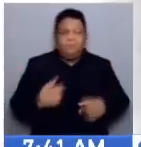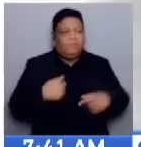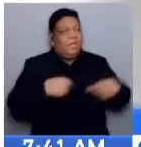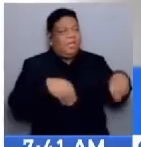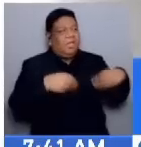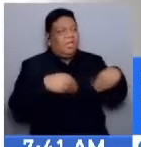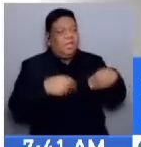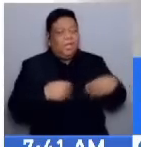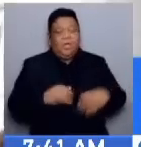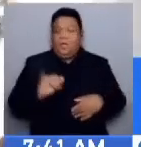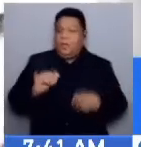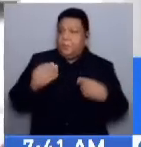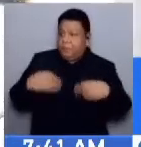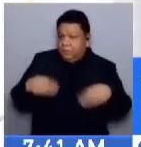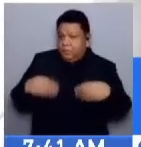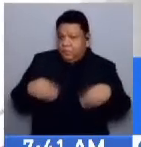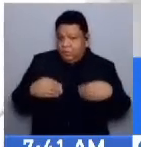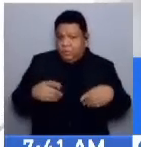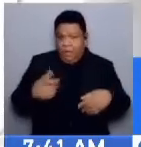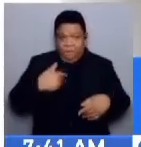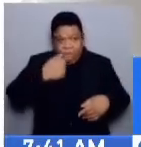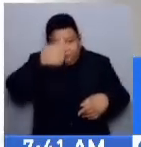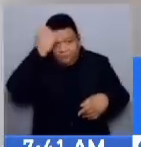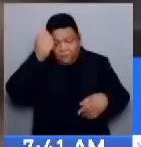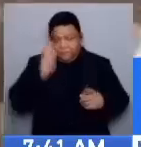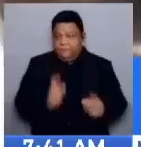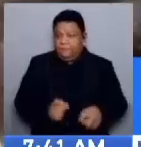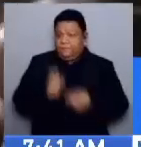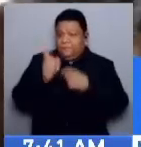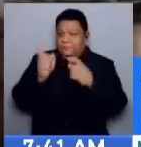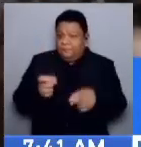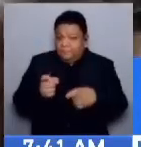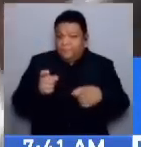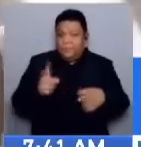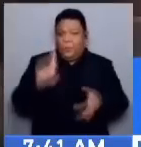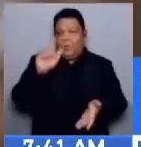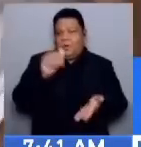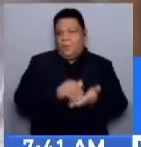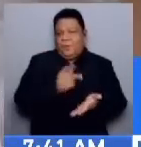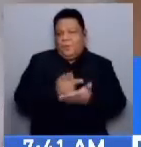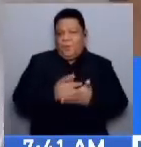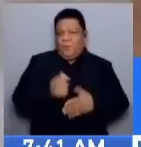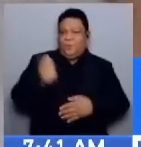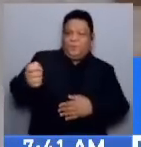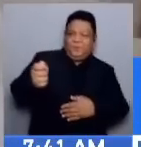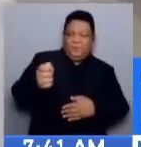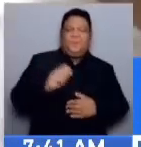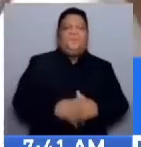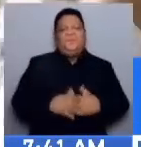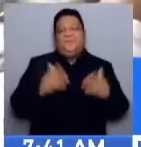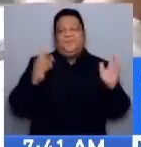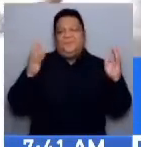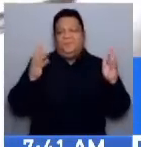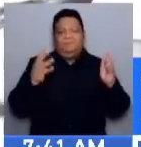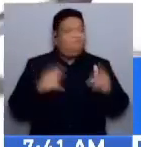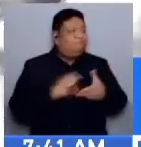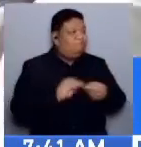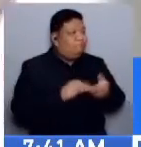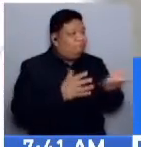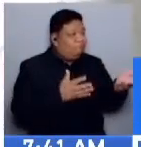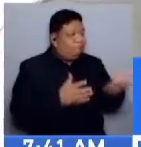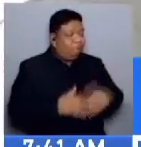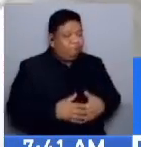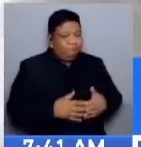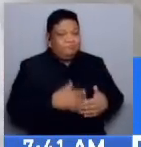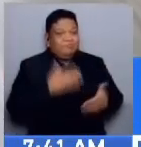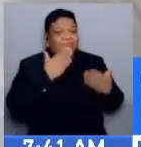Kayo po ay may suklay. Nanalo po kayo ng 1,000 pesos. Ano po masasabi niyo, ma'am? Maraming maraming